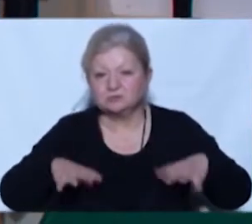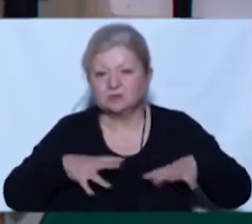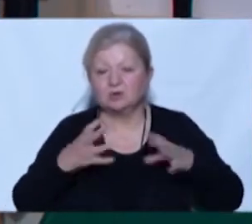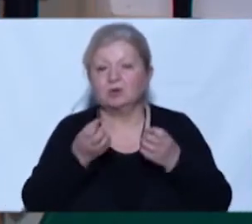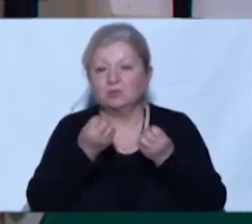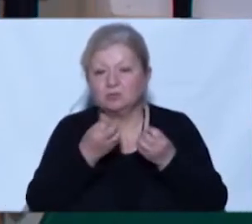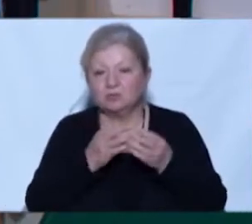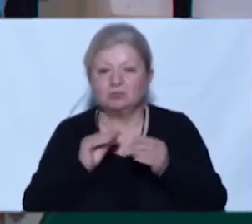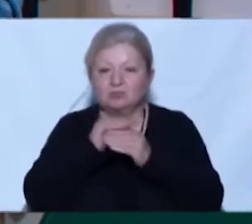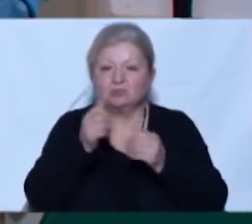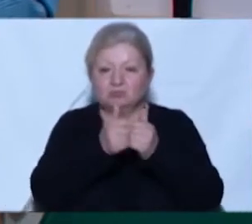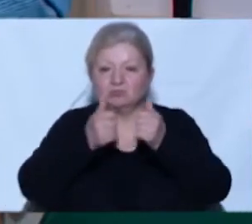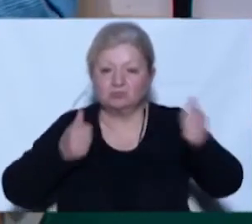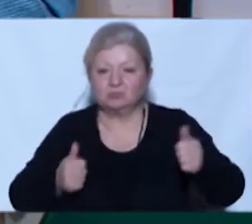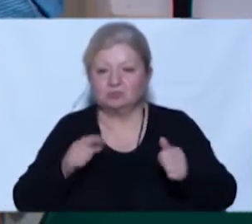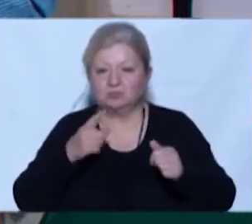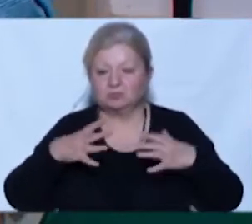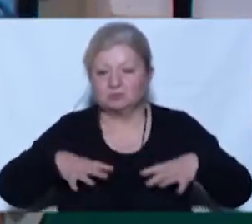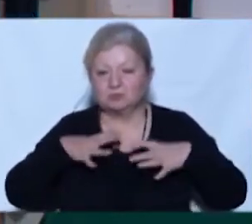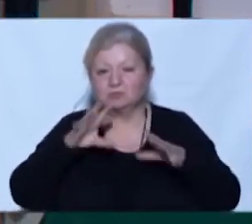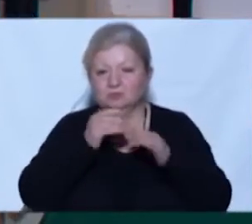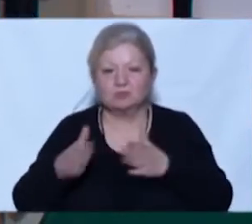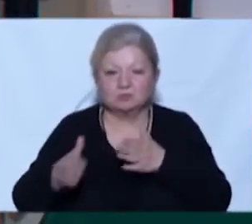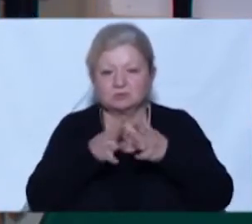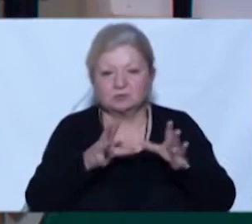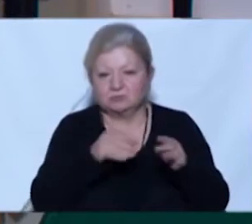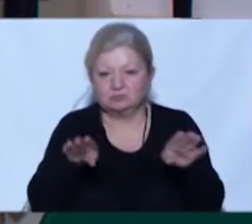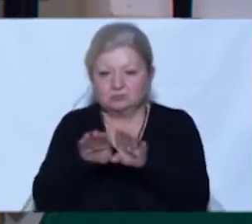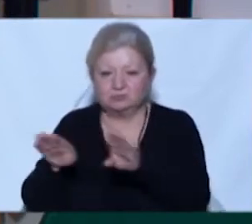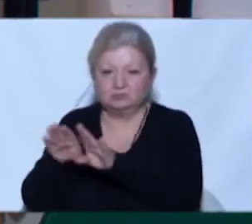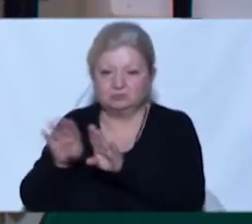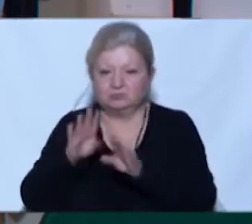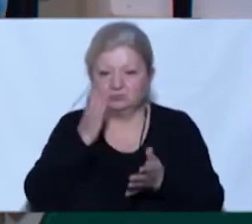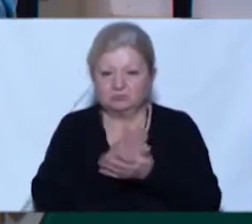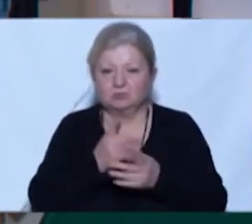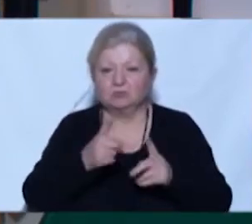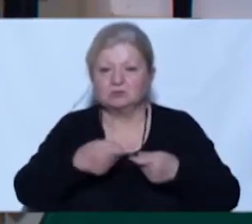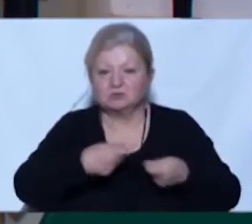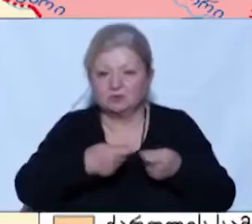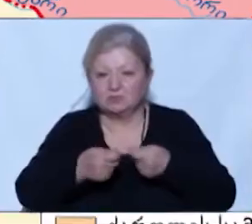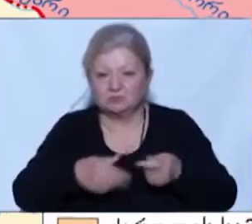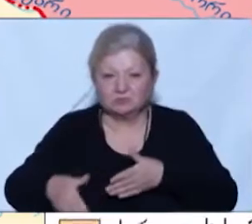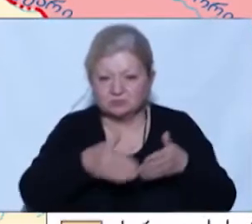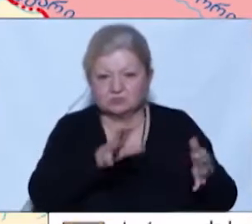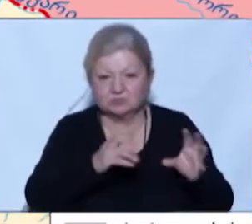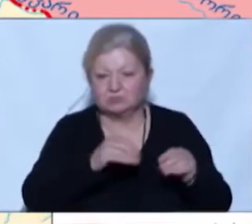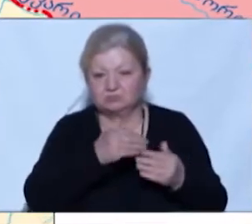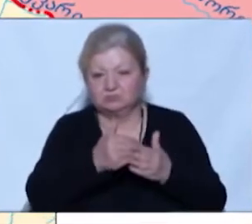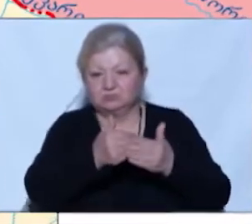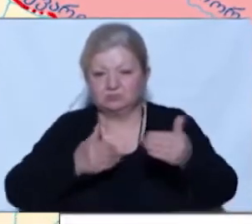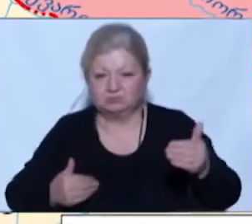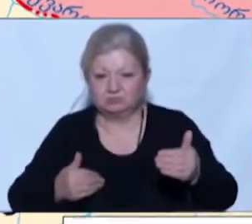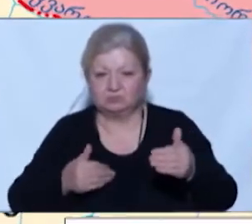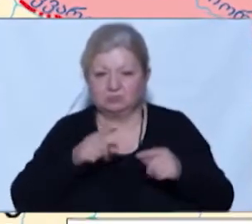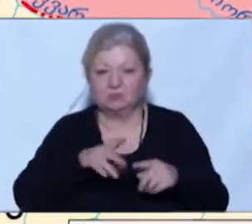ევროპას, ვინაიდან აბსოლუტურად ჩაიკეტა გზა და საქართველო, ანუ სავაჭრო გზები მოწყდა ამ ყველა სავაჭრო გზა